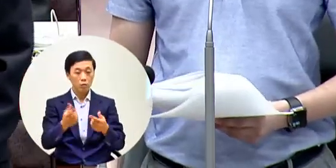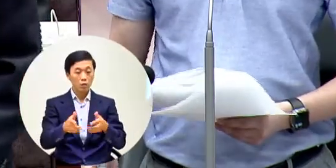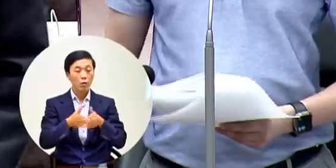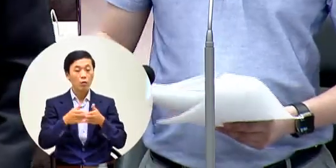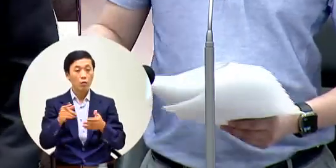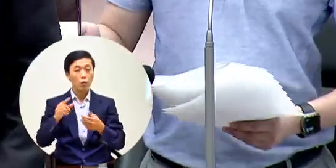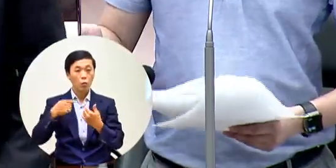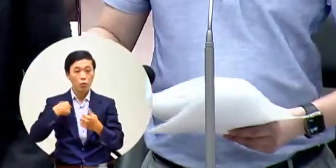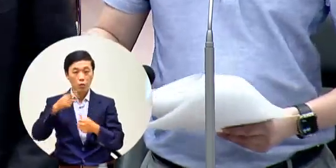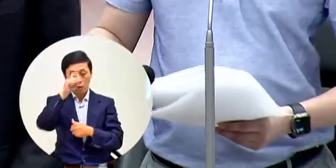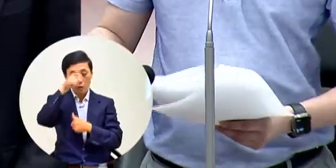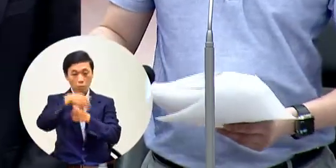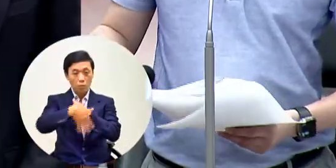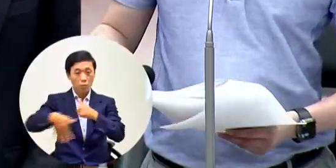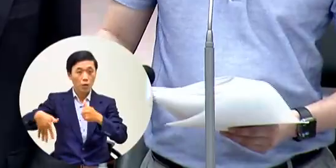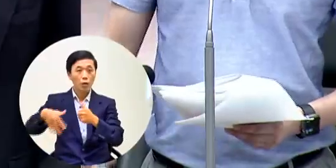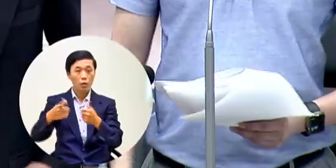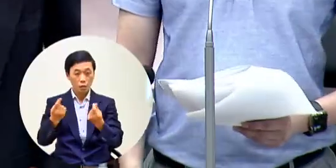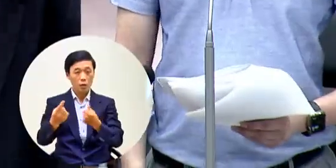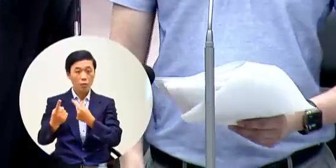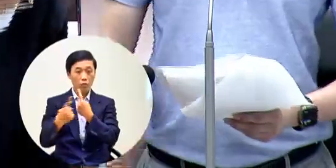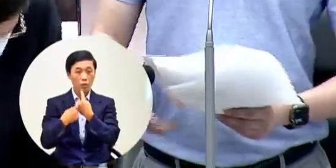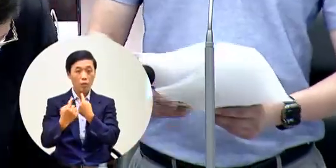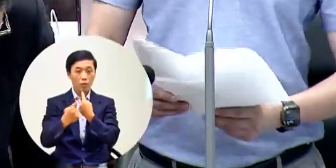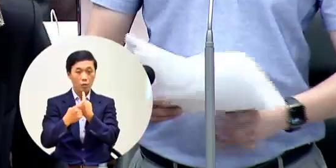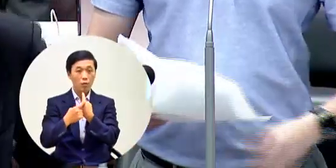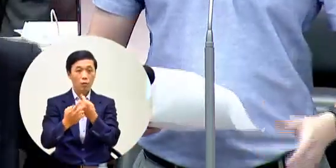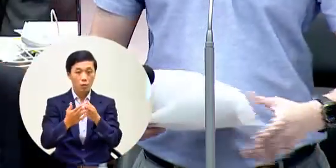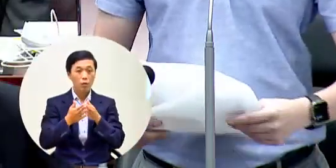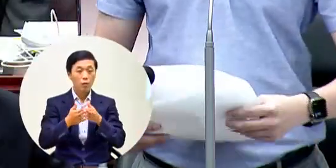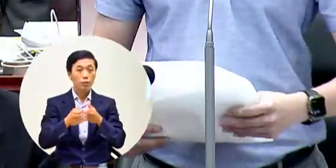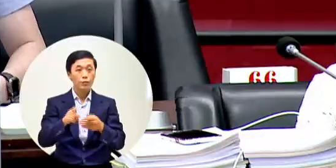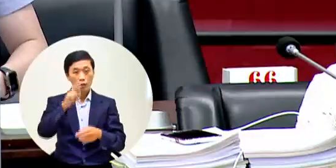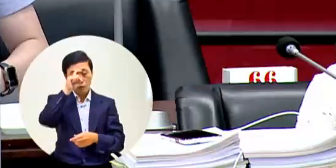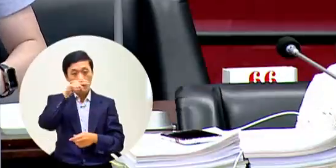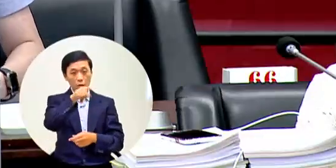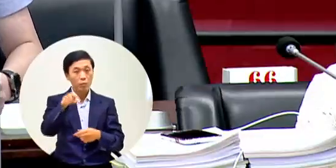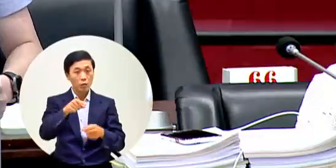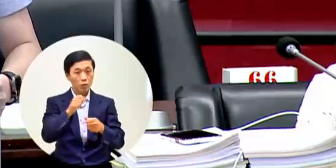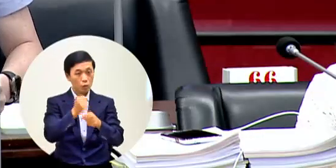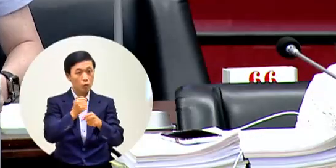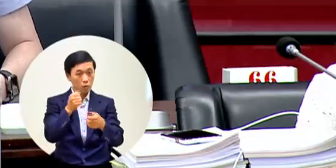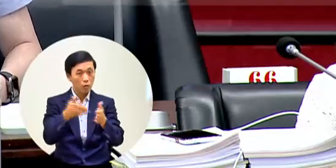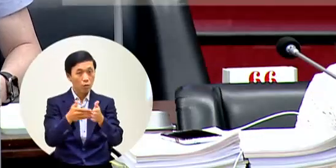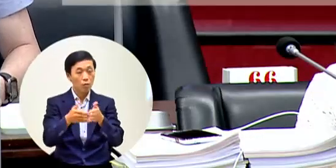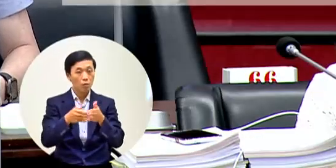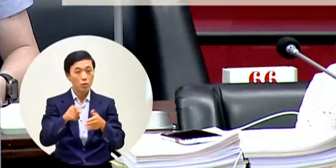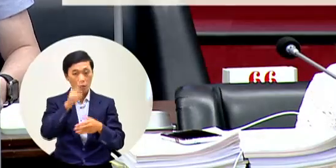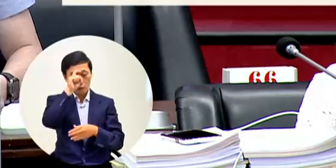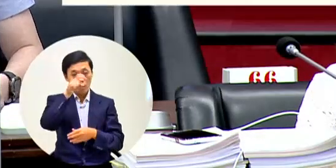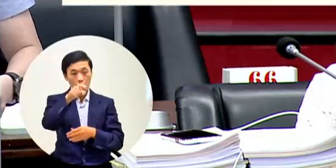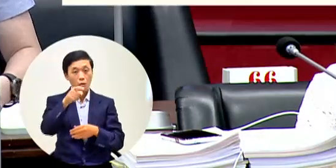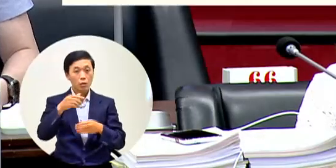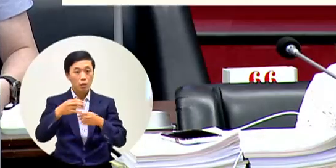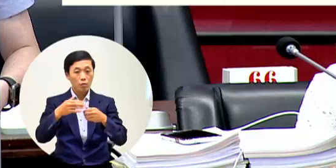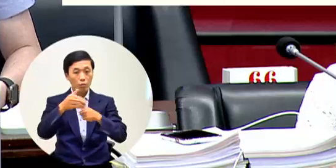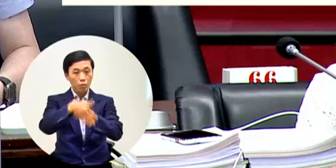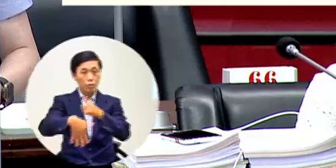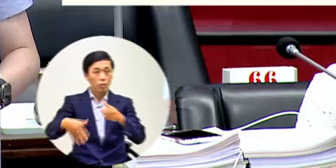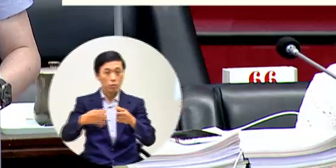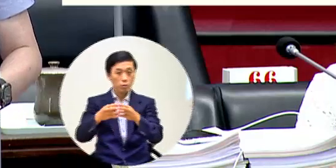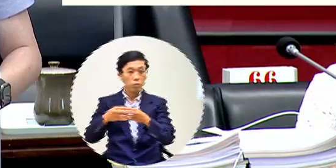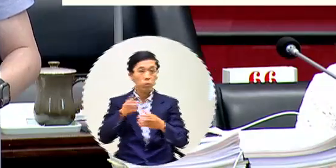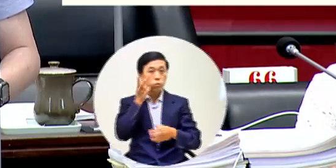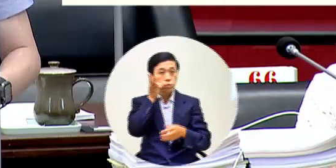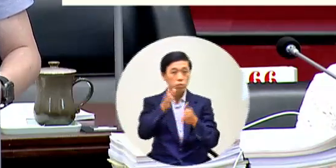样子。 希望他做得到了 哦。是。 好。那希望这你们的代理团队在这两个月